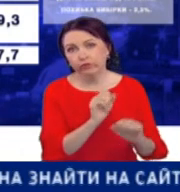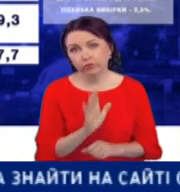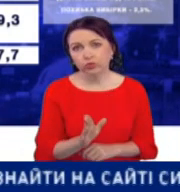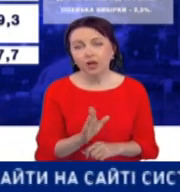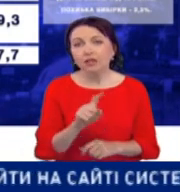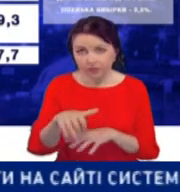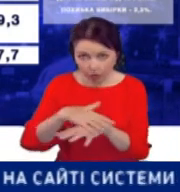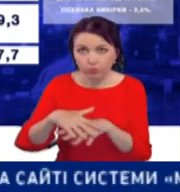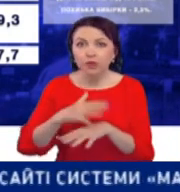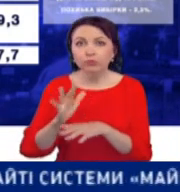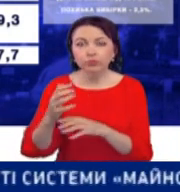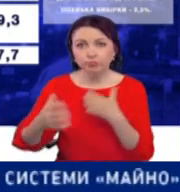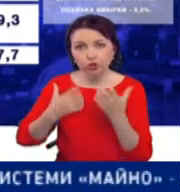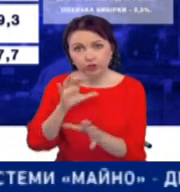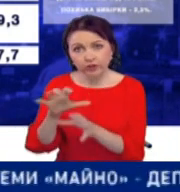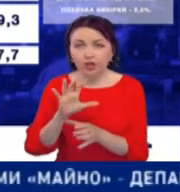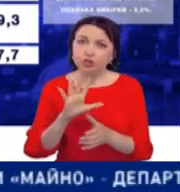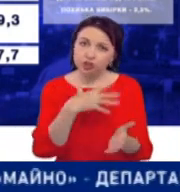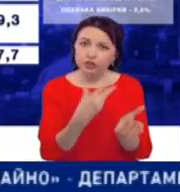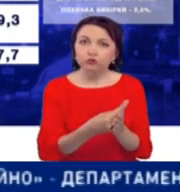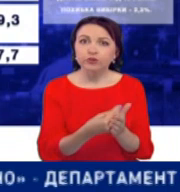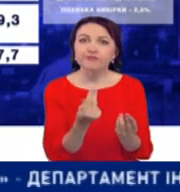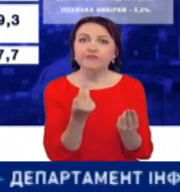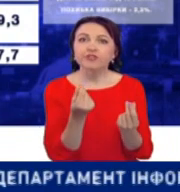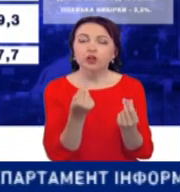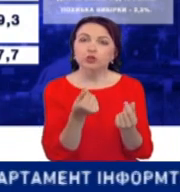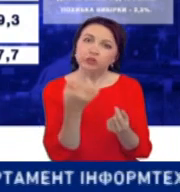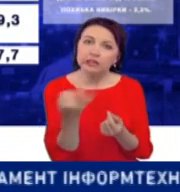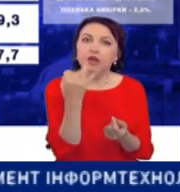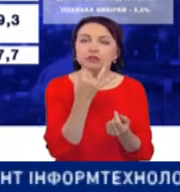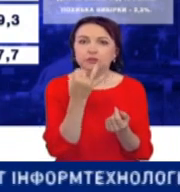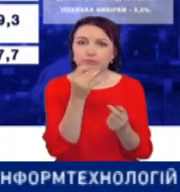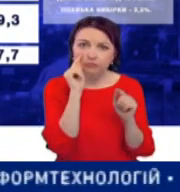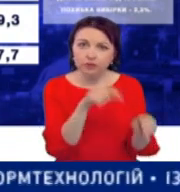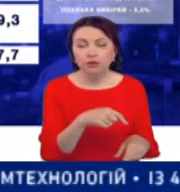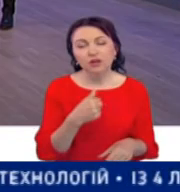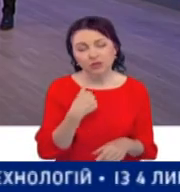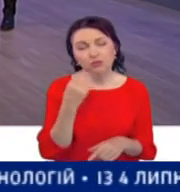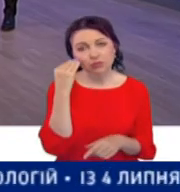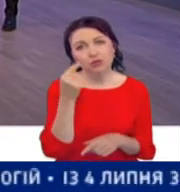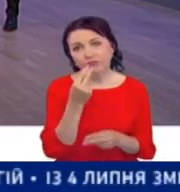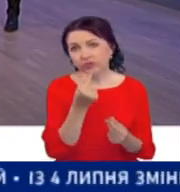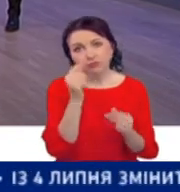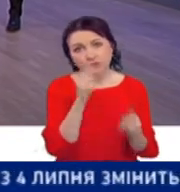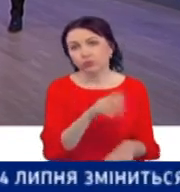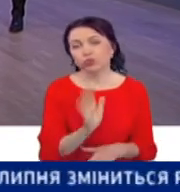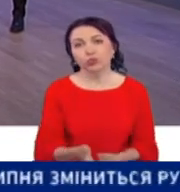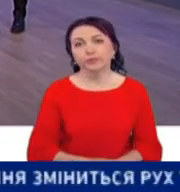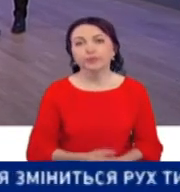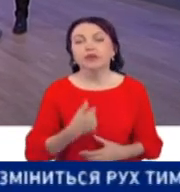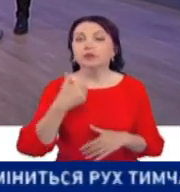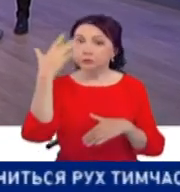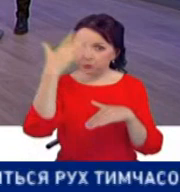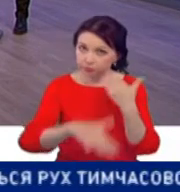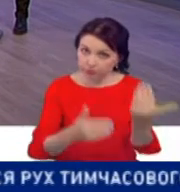громадян переживати, чи вони все-таки будуть за свої фінансові інтереси. Я вважаю все-таки за останнє. Тому... Зрозуміло, пан Андрію, пан